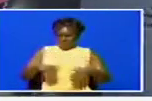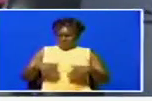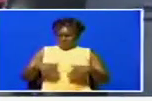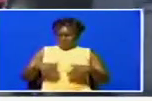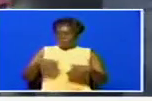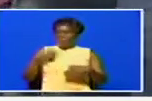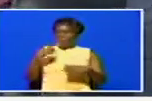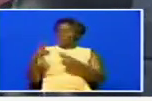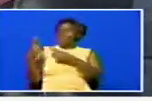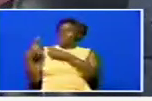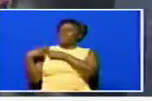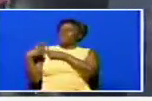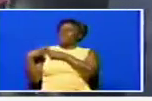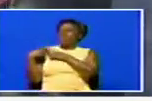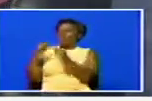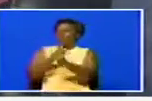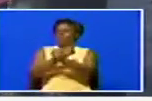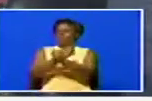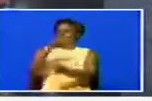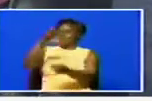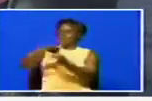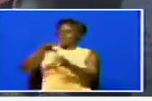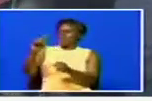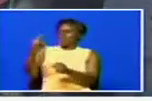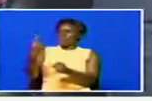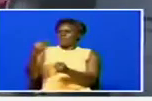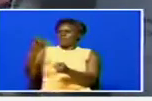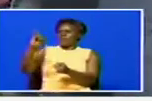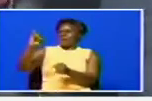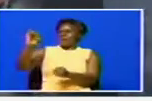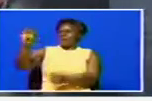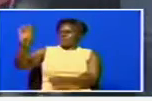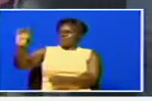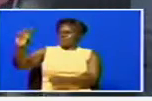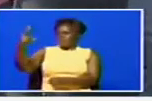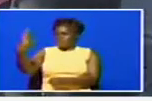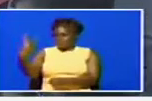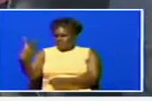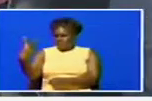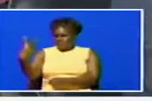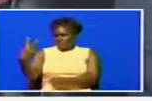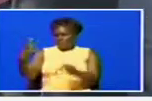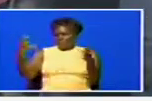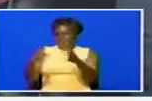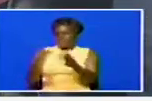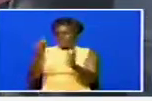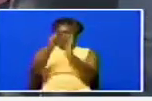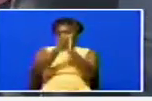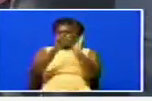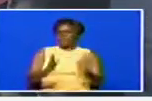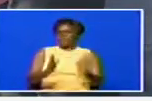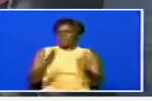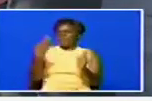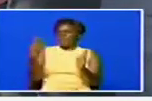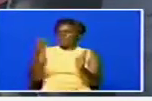wanafaa kutumika ili kuchunga kura. Wa kwanza ni IBC, wa pili ni party agents, na watatu